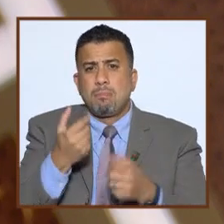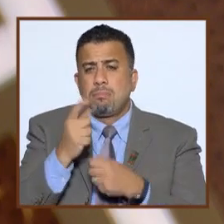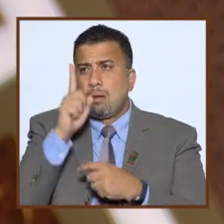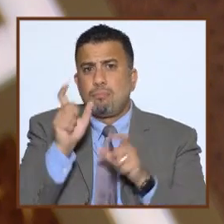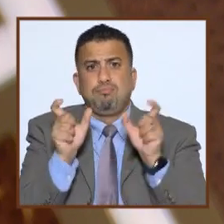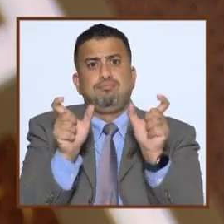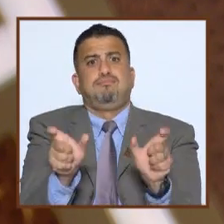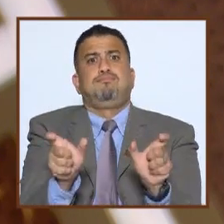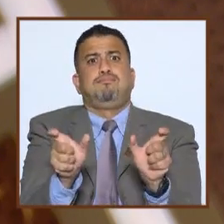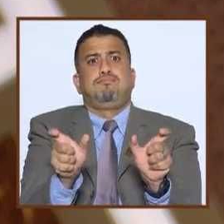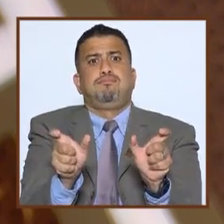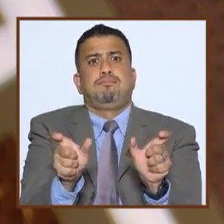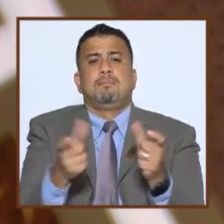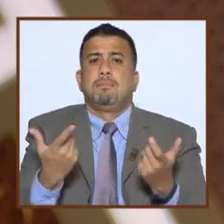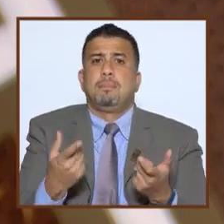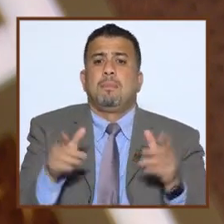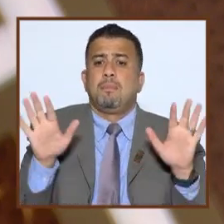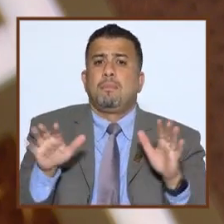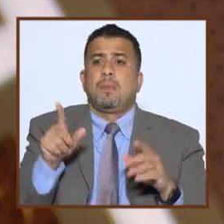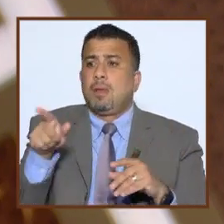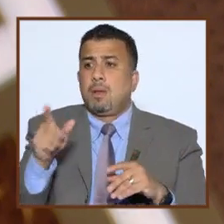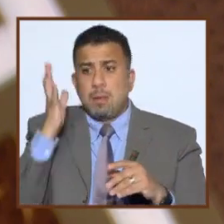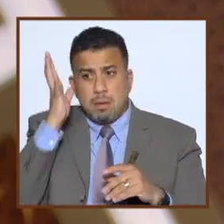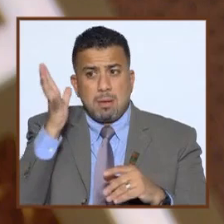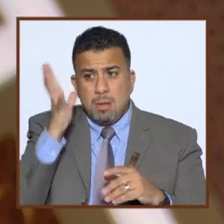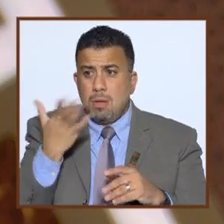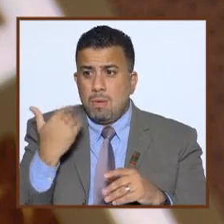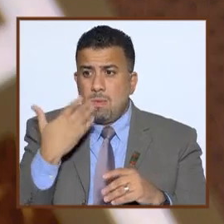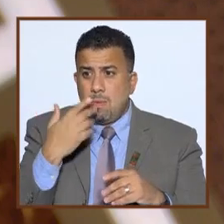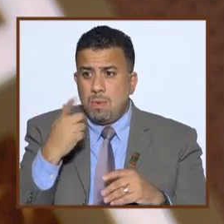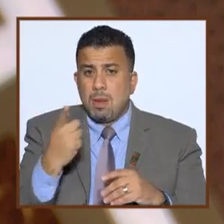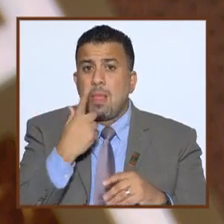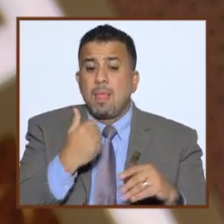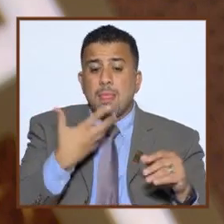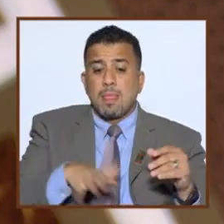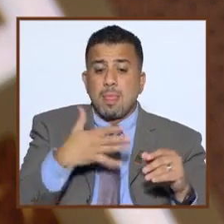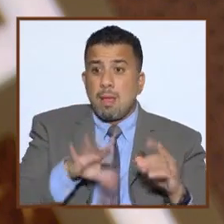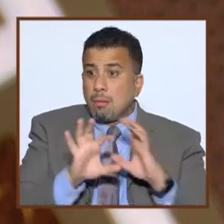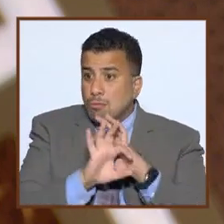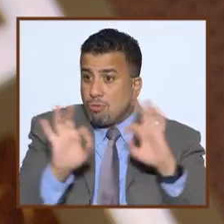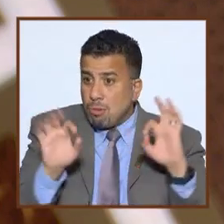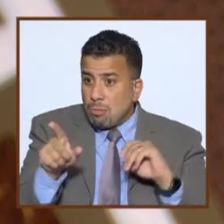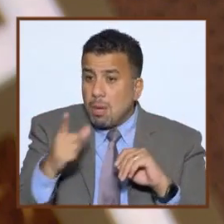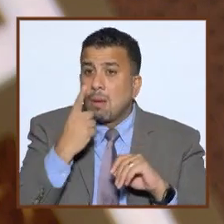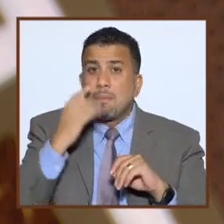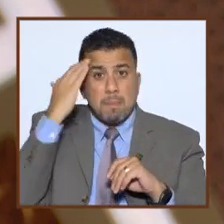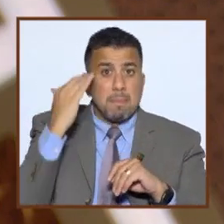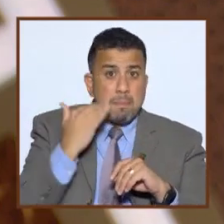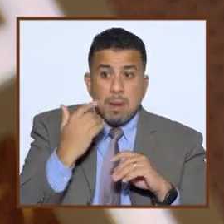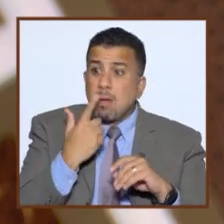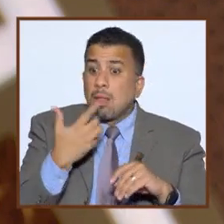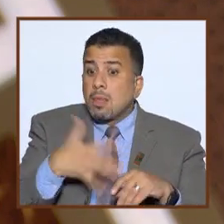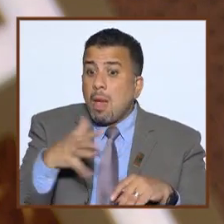رقيب عتيد والان بدات تكتب عليها السيئات منذ الساعه التي بلغت فيها بدا ملك